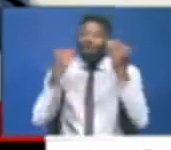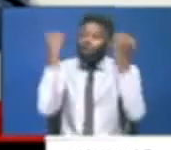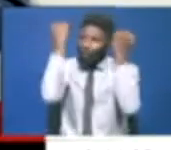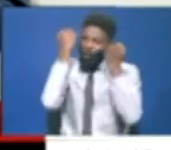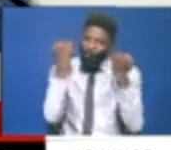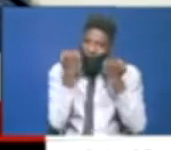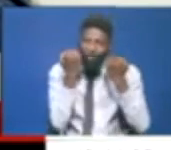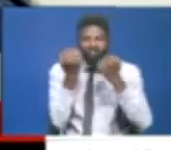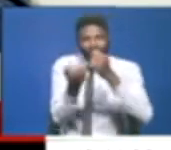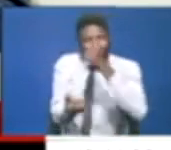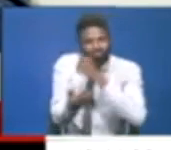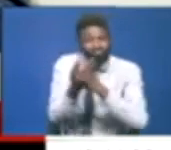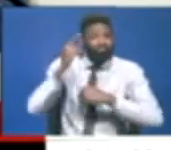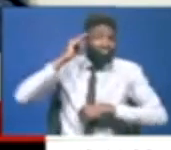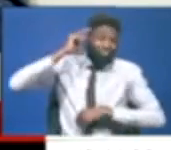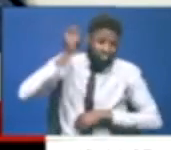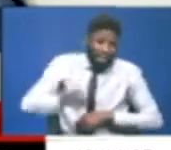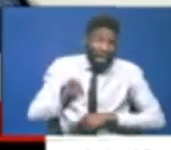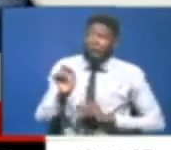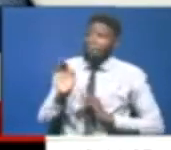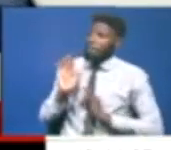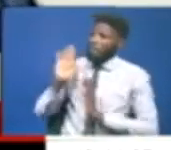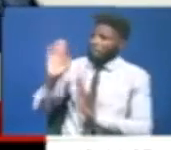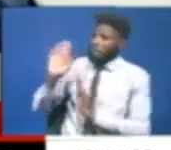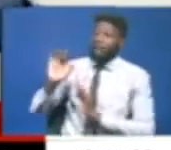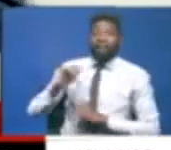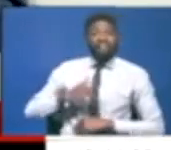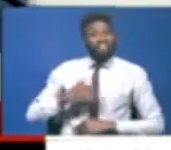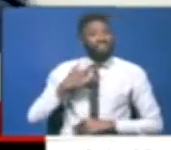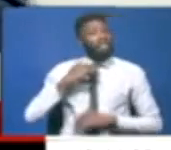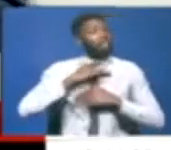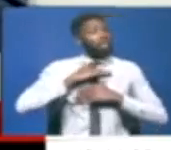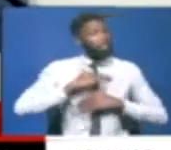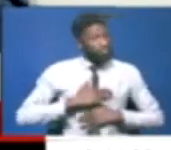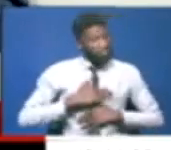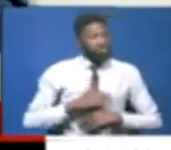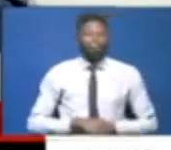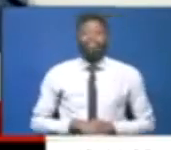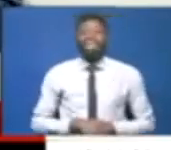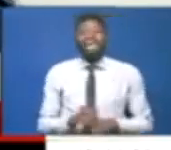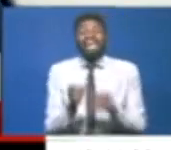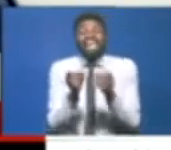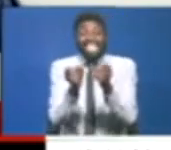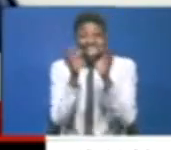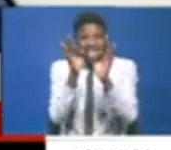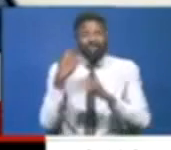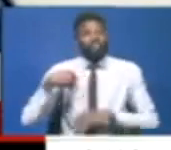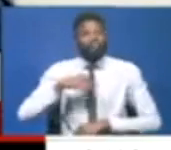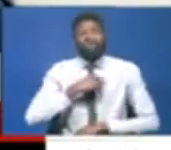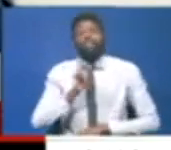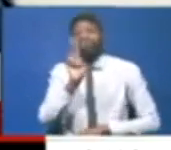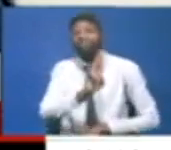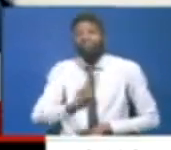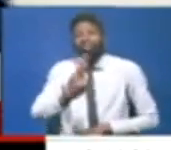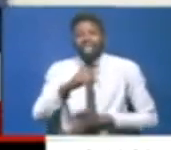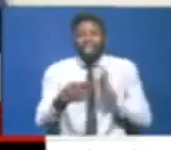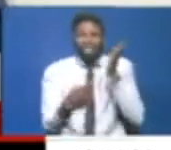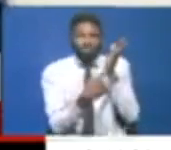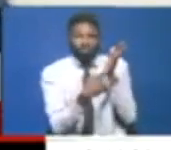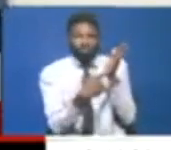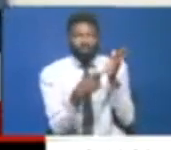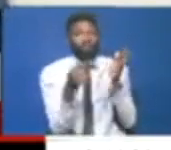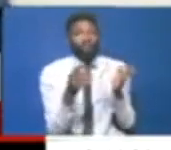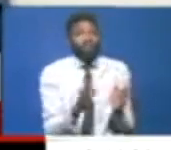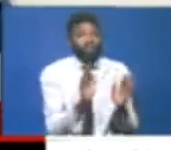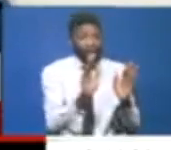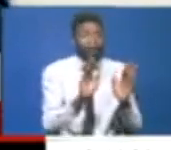ya kuridhisha. Kama tunakwenda kutumia mfumo wa elektroniki, ni vizuri Wakenya waelewe kwamba katika mfumo